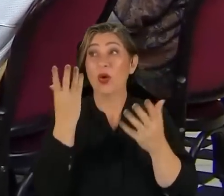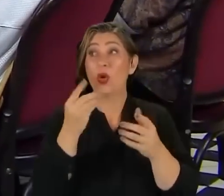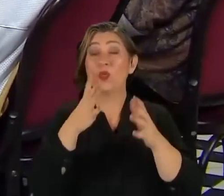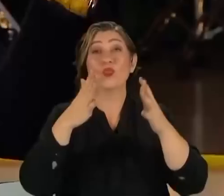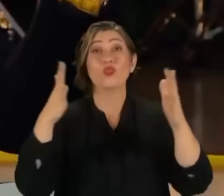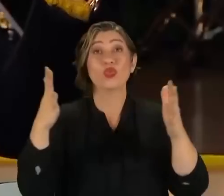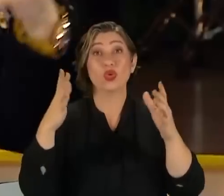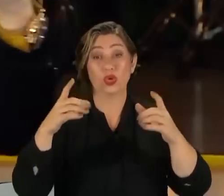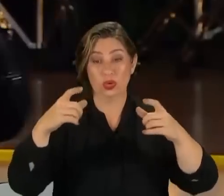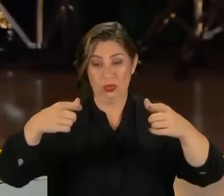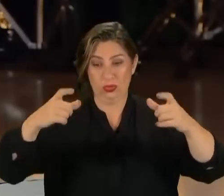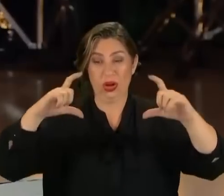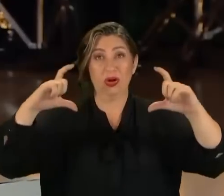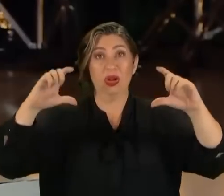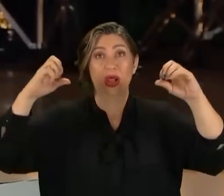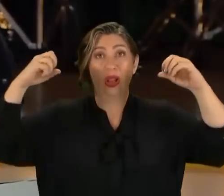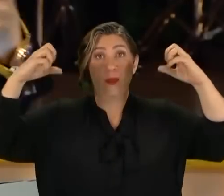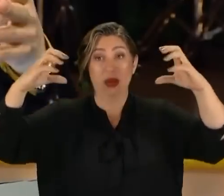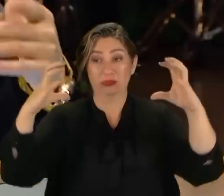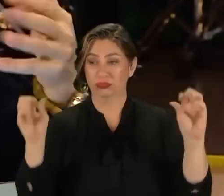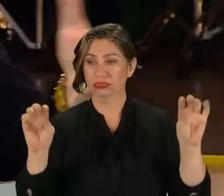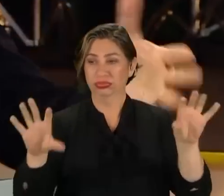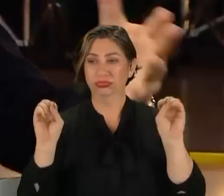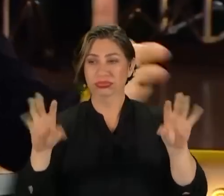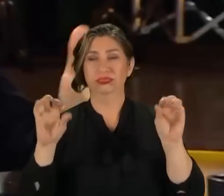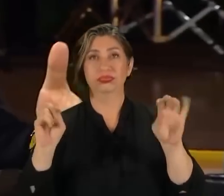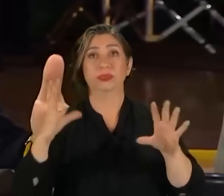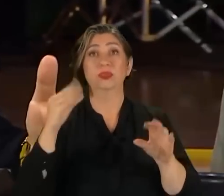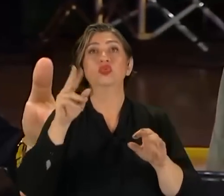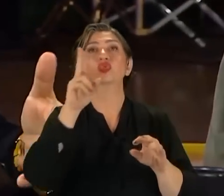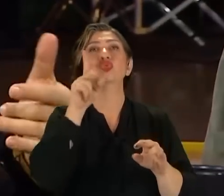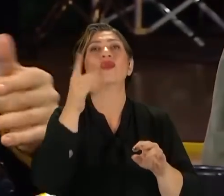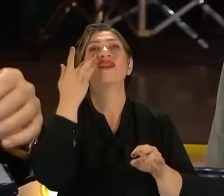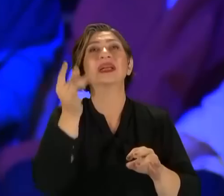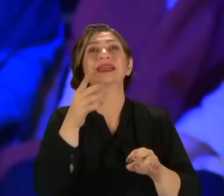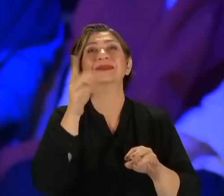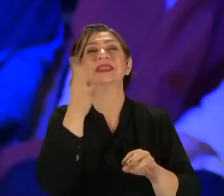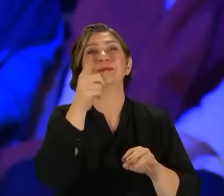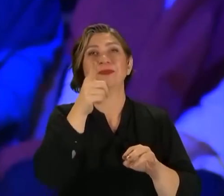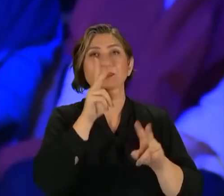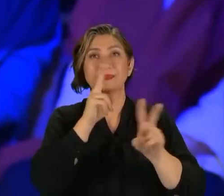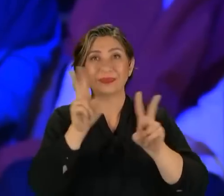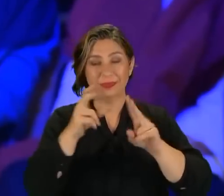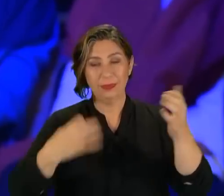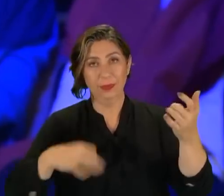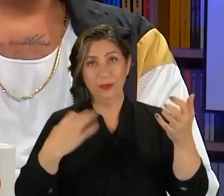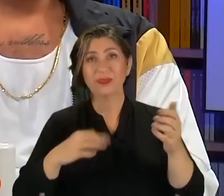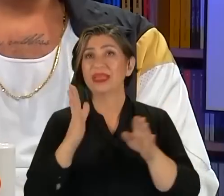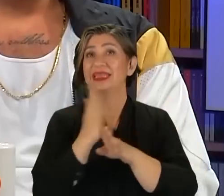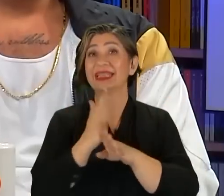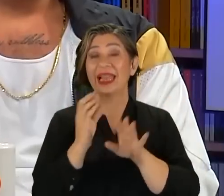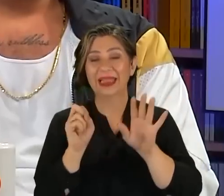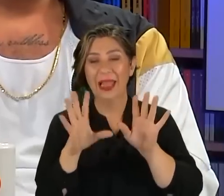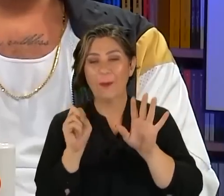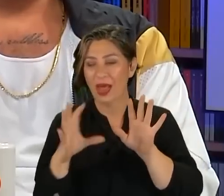büyük makaraların olduğu ve lambalı amfilerin olduğu ve bilmem şu. Şunu sonuçta fark ettiler. Şimdi sen elektrik gitar çalıyorsun. Evet. Niçin